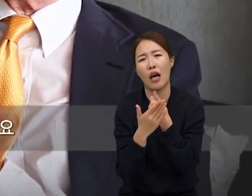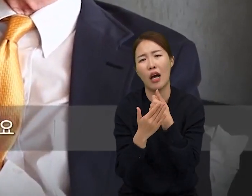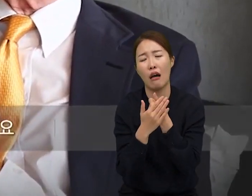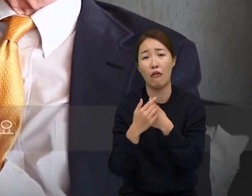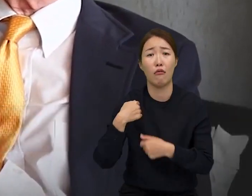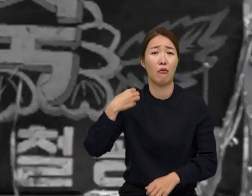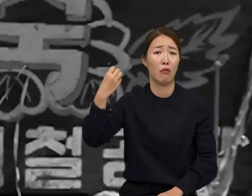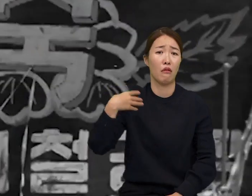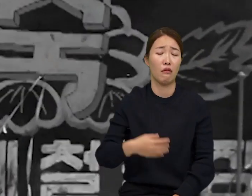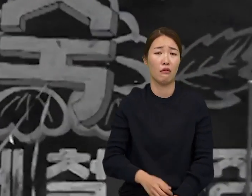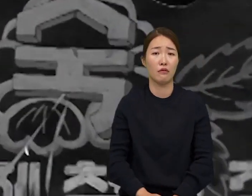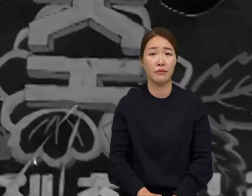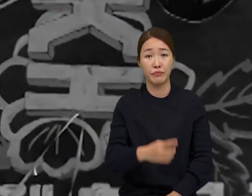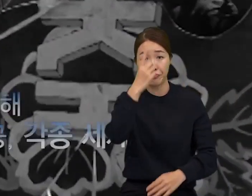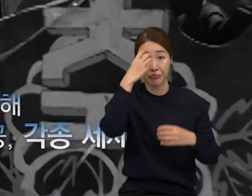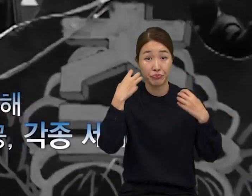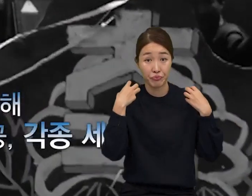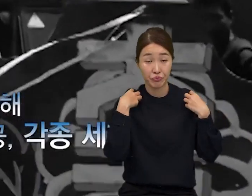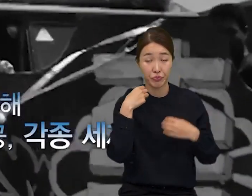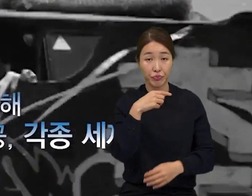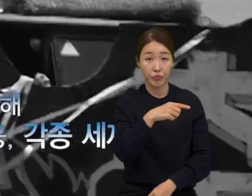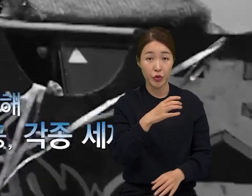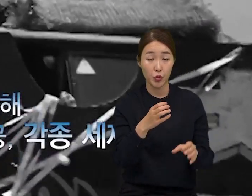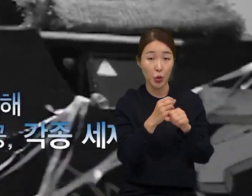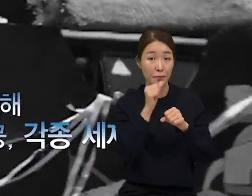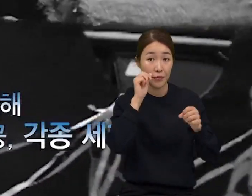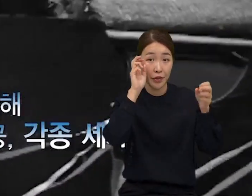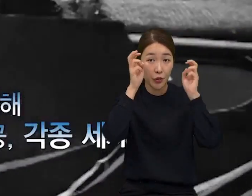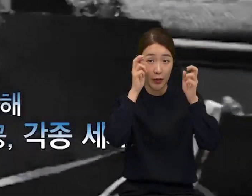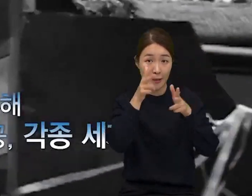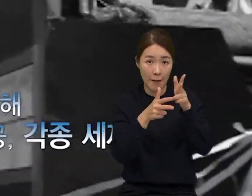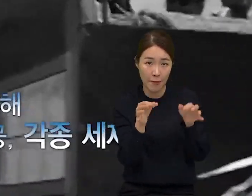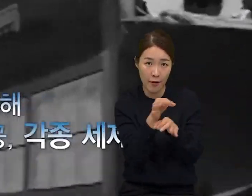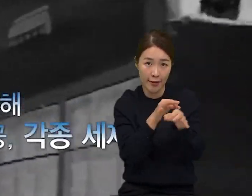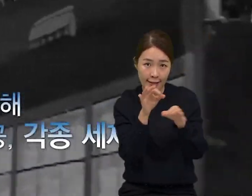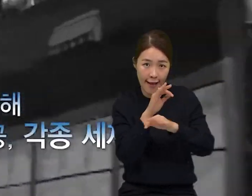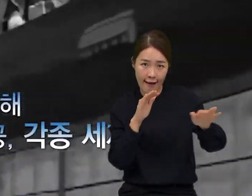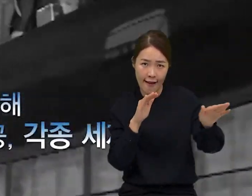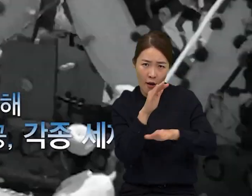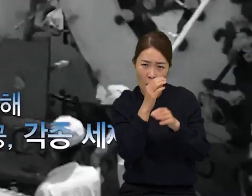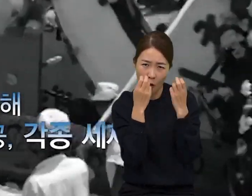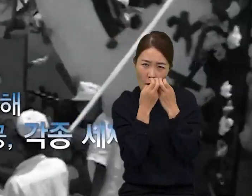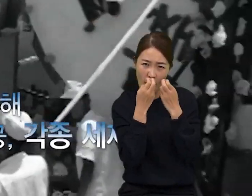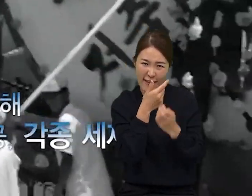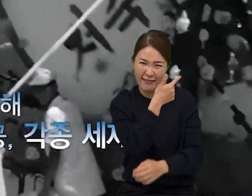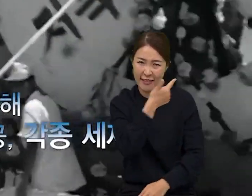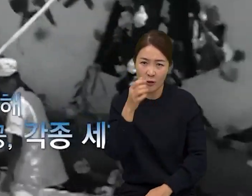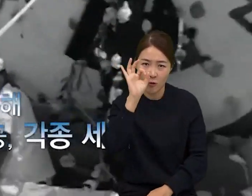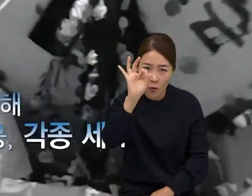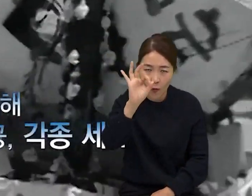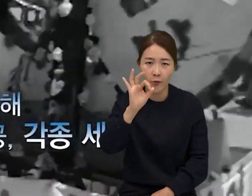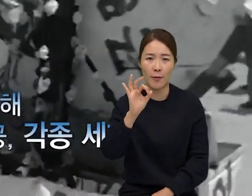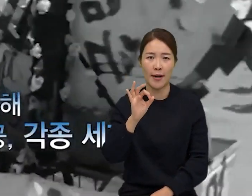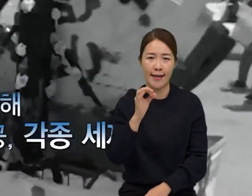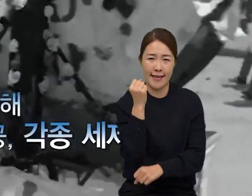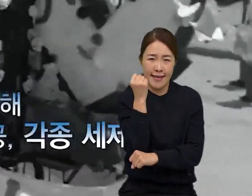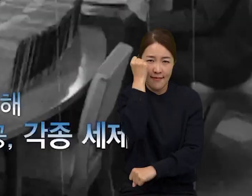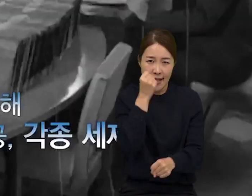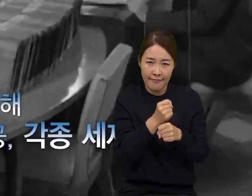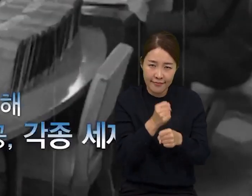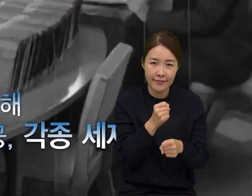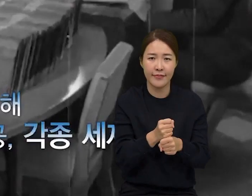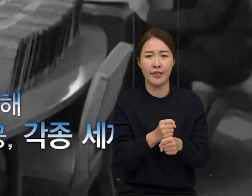한 얘기예요. 정부는 종합제철소 사업이 경제적 타당성을 갖도록 거액의 출자와 기반 시설